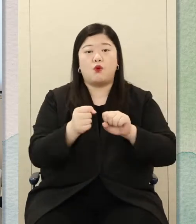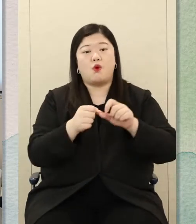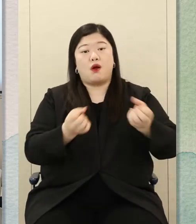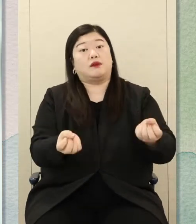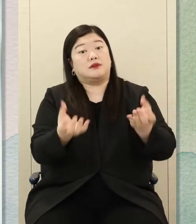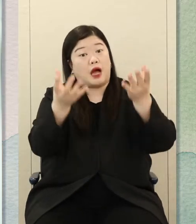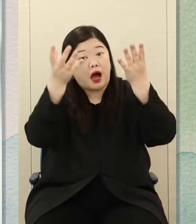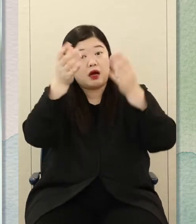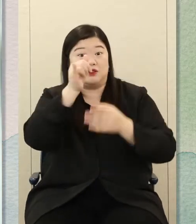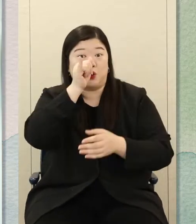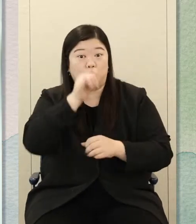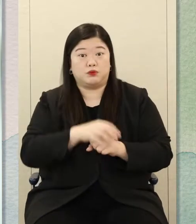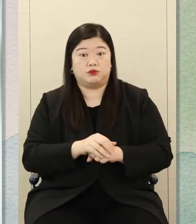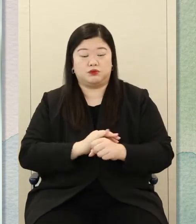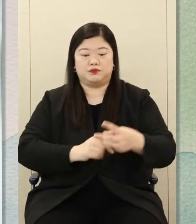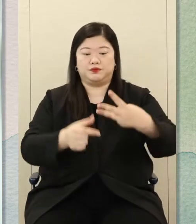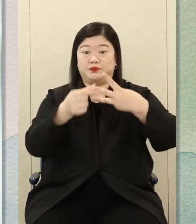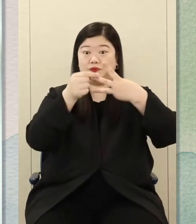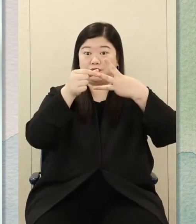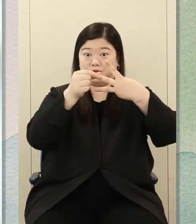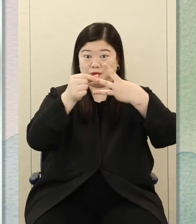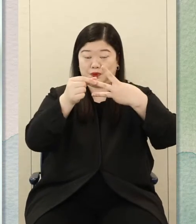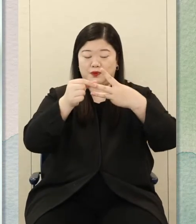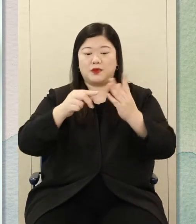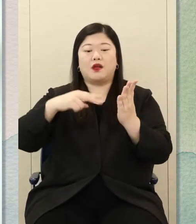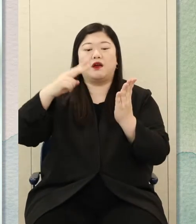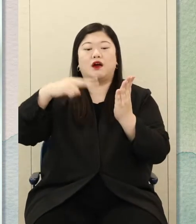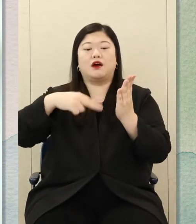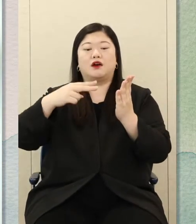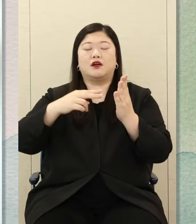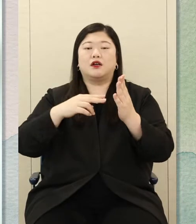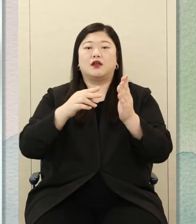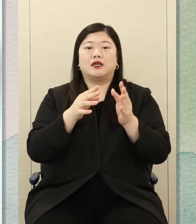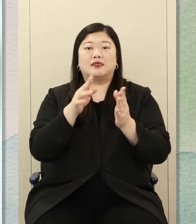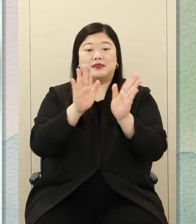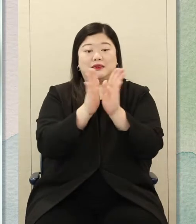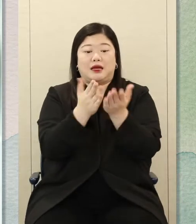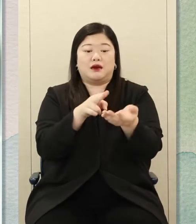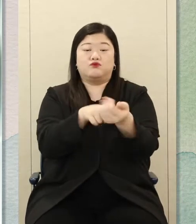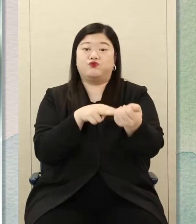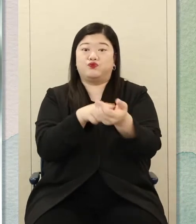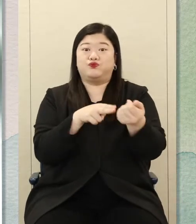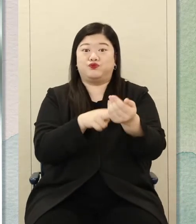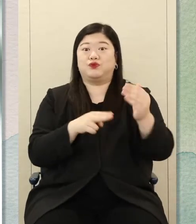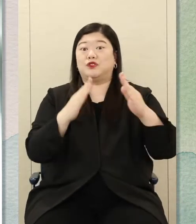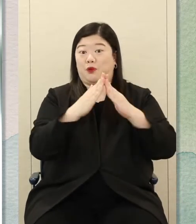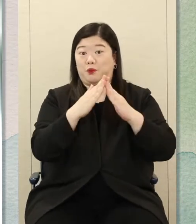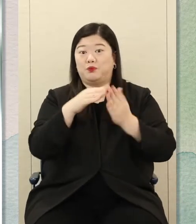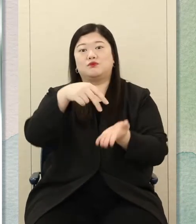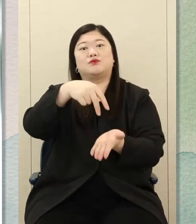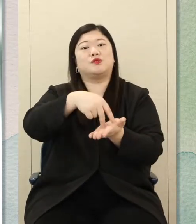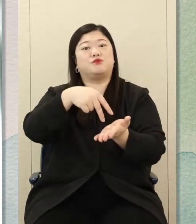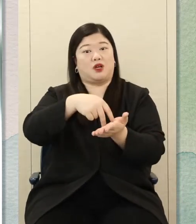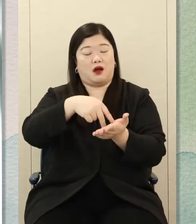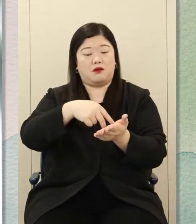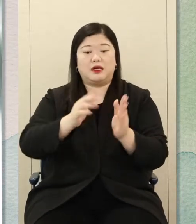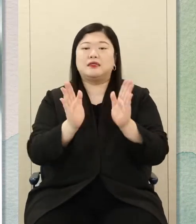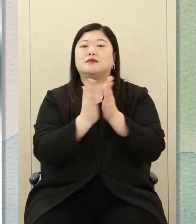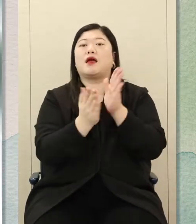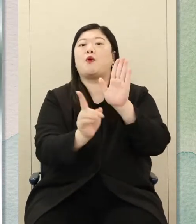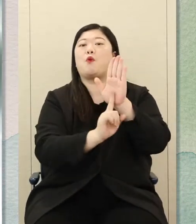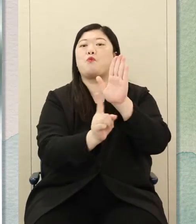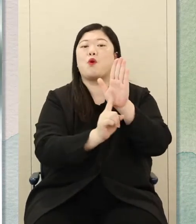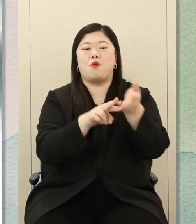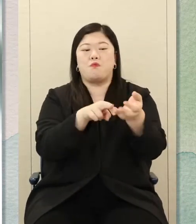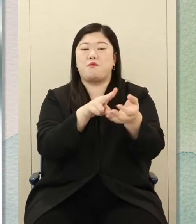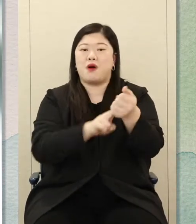수 있고요. 그다음에 이제 서점에서 독자를 만들어내는 거 이거 너무 당연하죠. 자기들 생존을 위해서는 무조건 열심히 해야 돼요. 근데